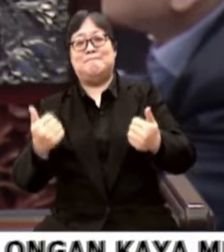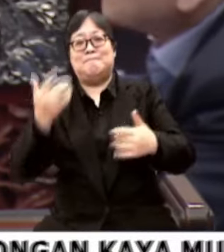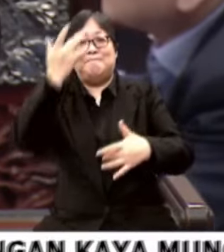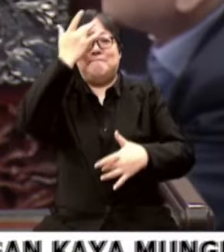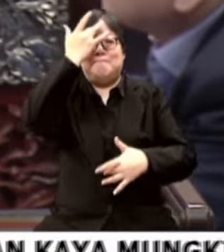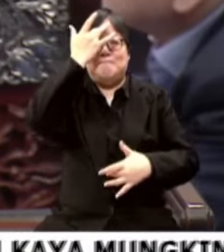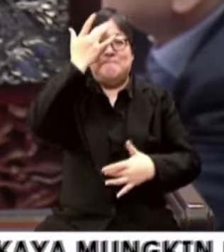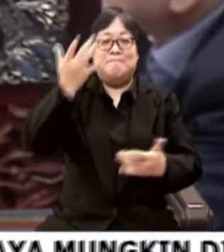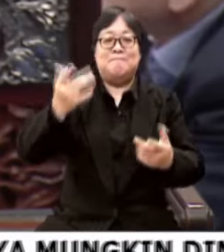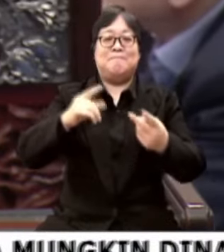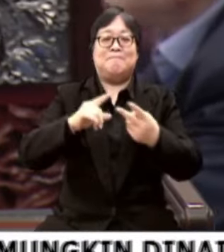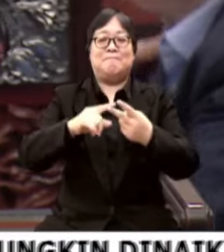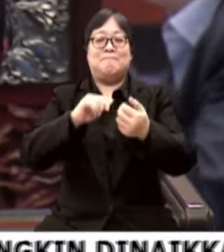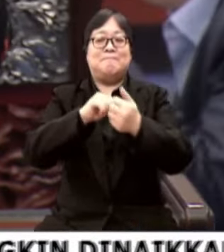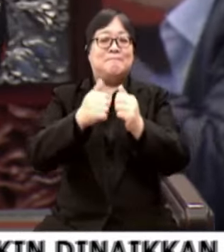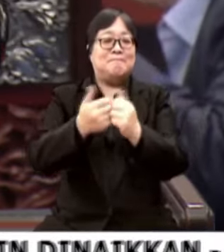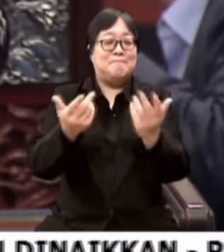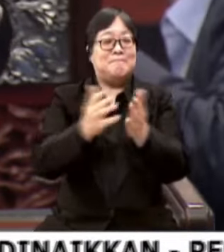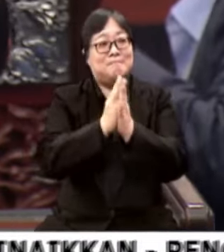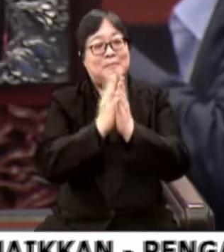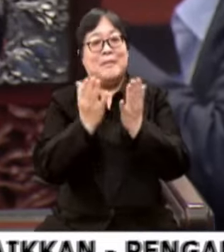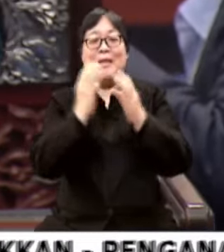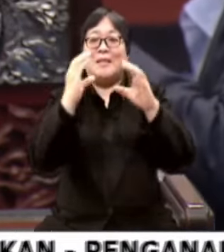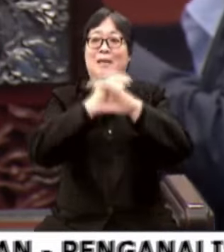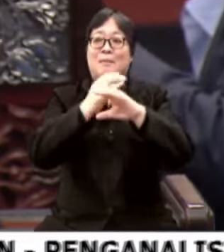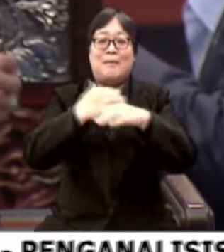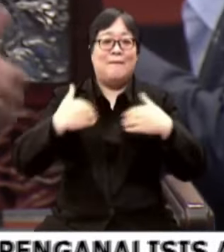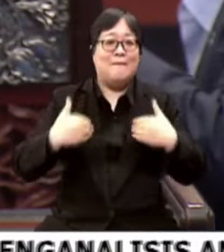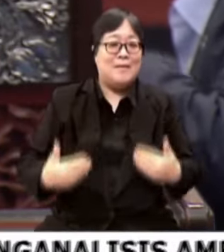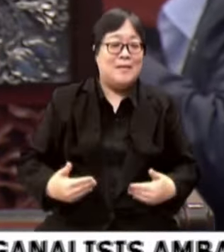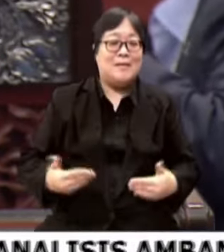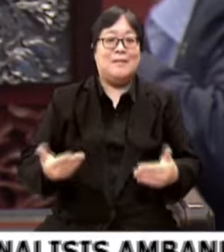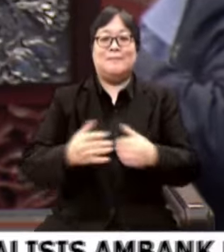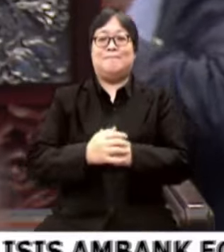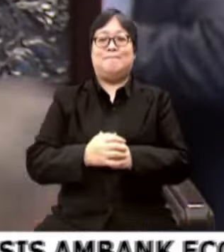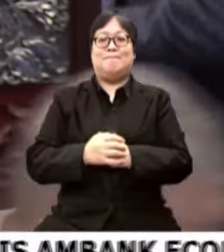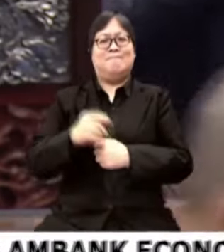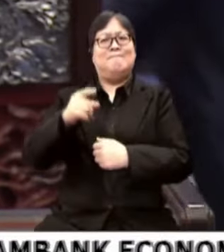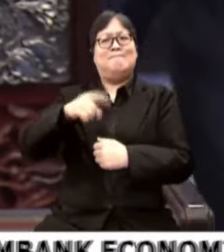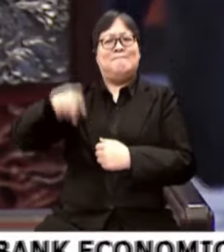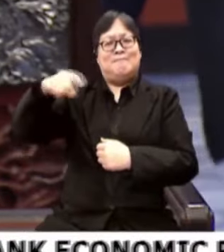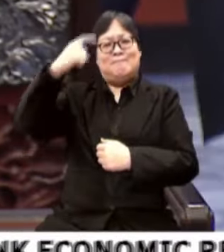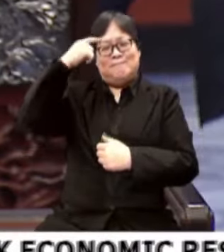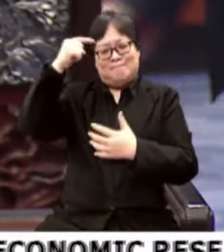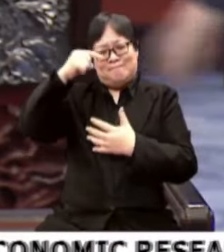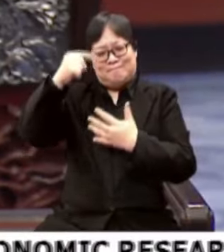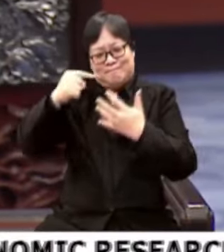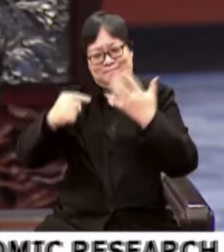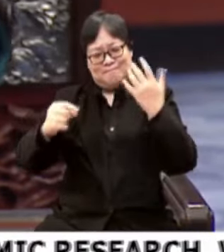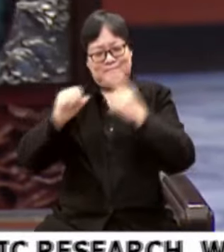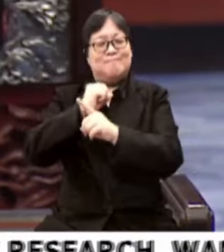masalah dengan izin sabaran fisika mekanisme Perlu diambil